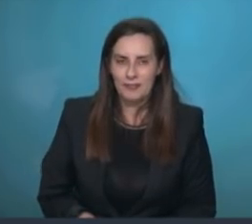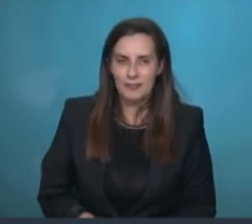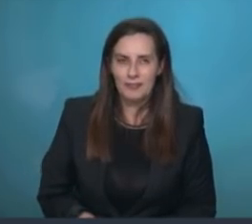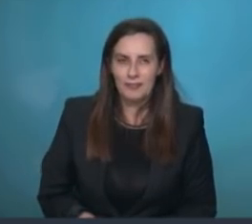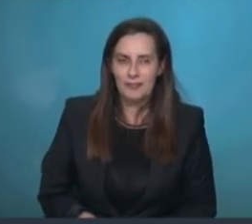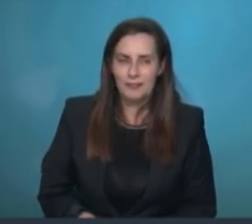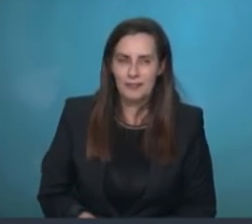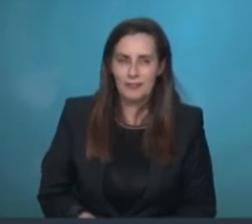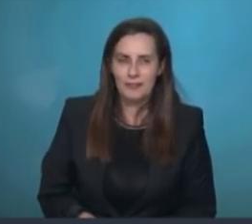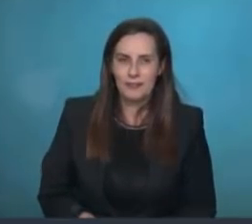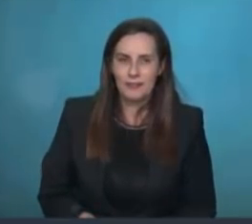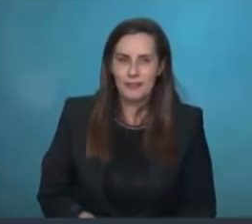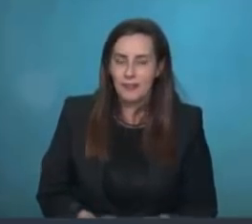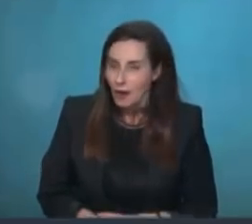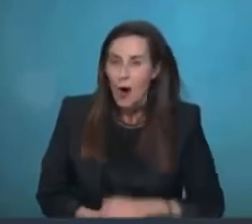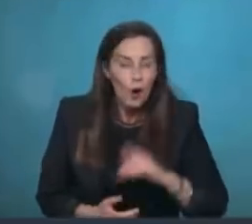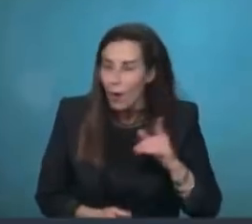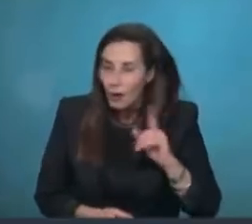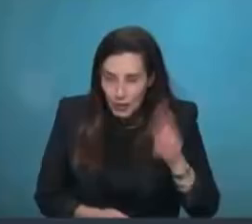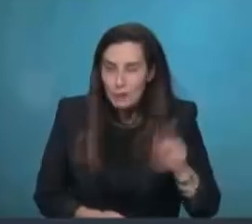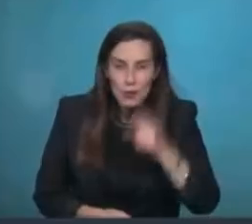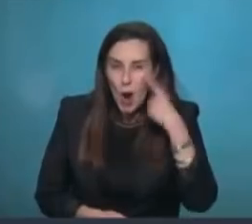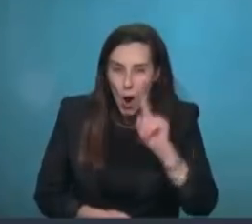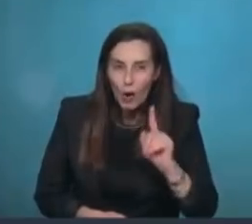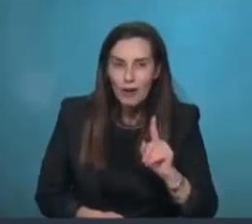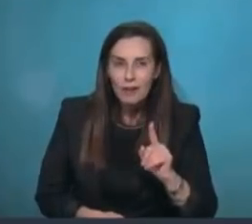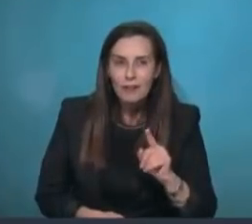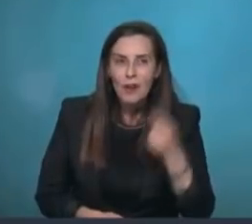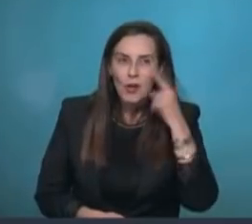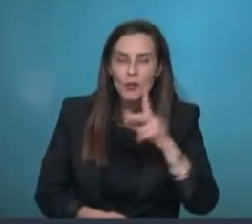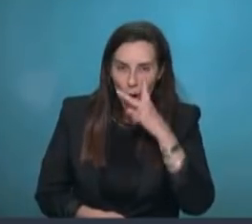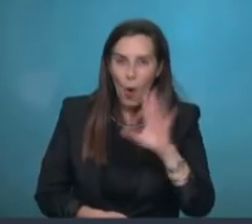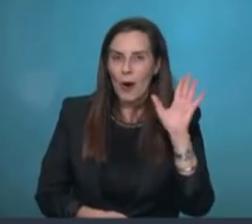יש מישהו שלא רואה את הסדרה הזאת? לא ראיתי עוד מישהו שלא